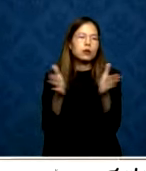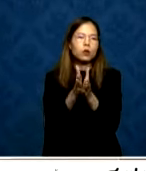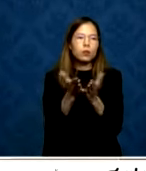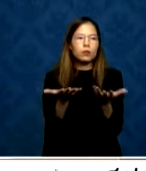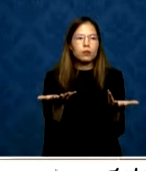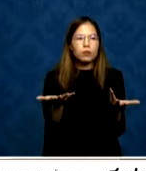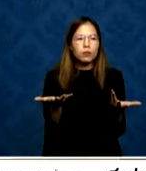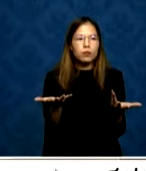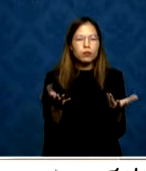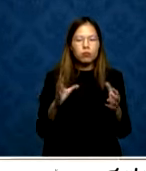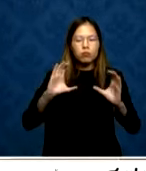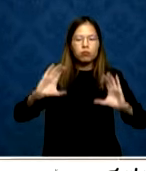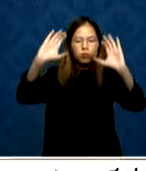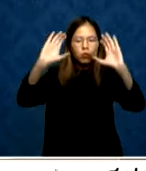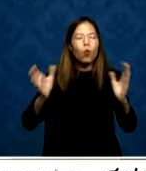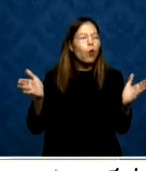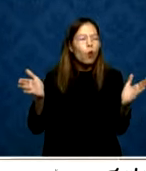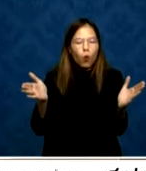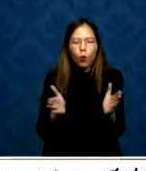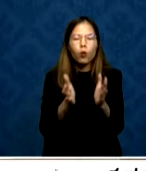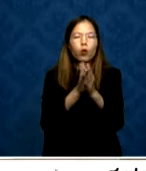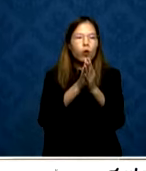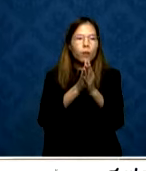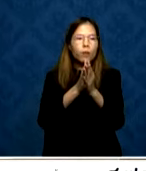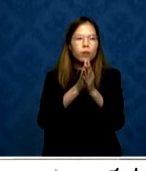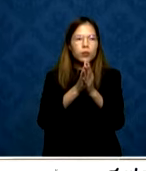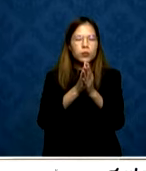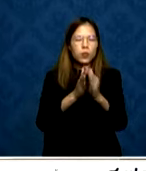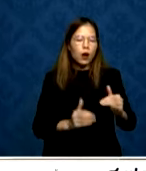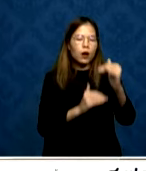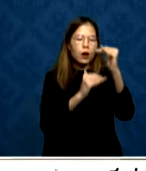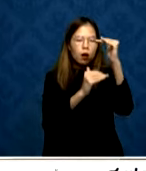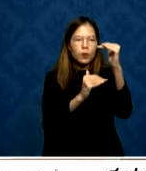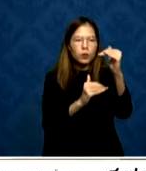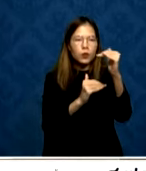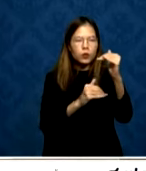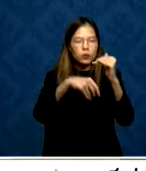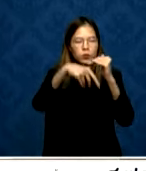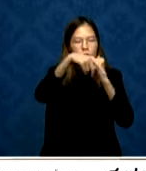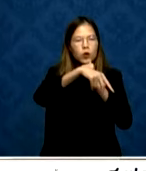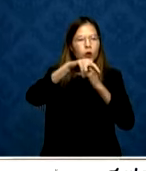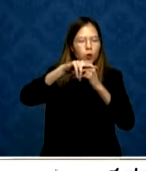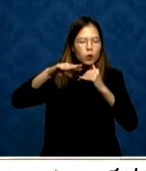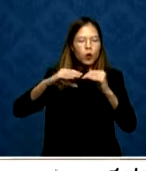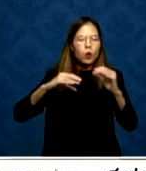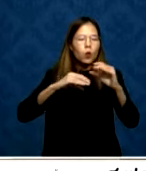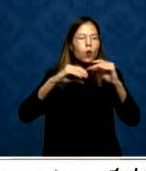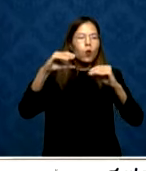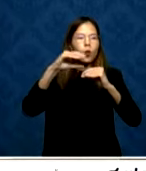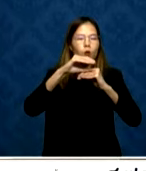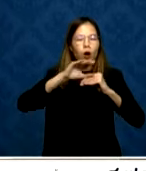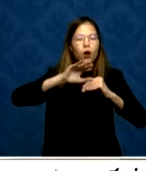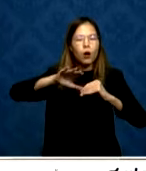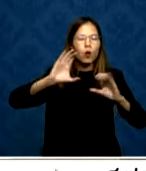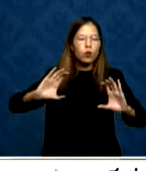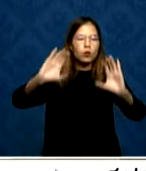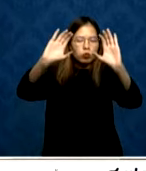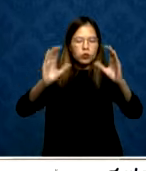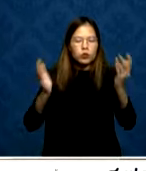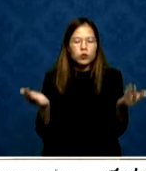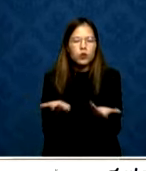ารัฐบาลควรที่จะรวมทั้งหมดนะครับแล้วก็กำหนดเป็นยุทธศาสตร์ในเรื่องของโครงสร้างที่รัฐบาลจะต้องให้การ